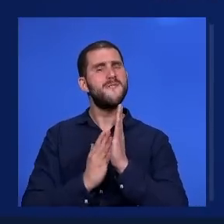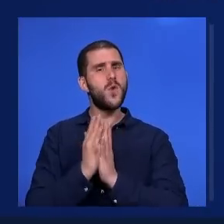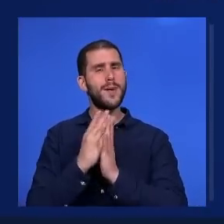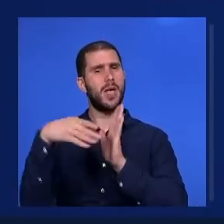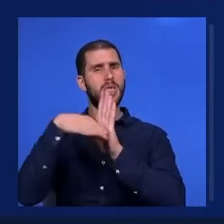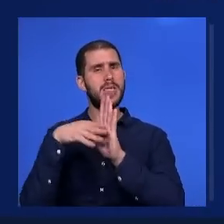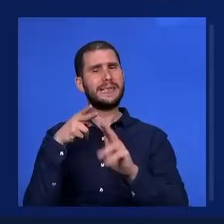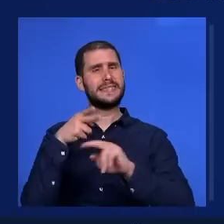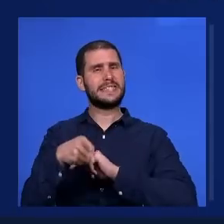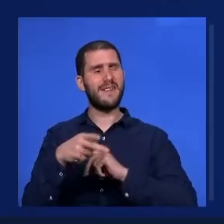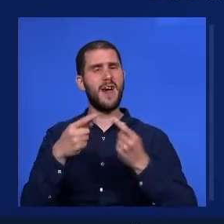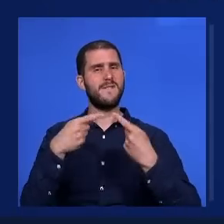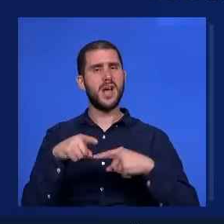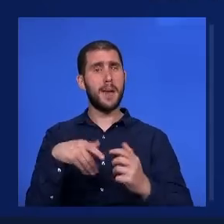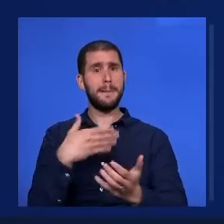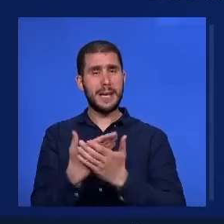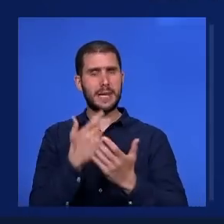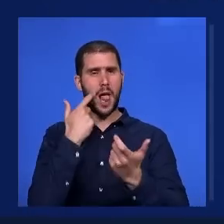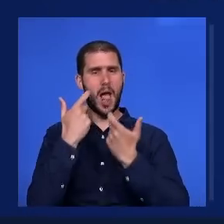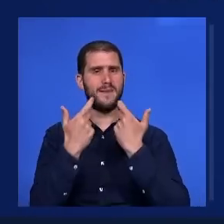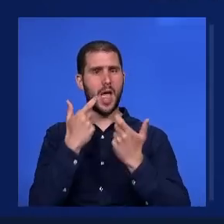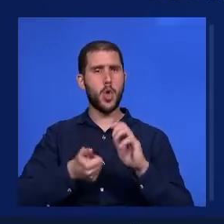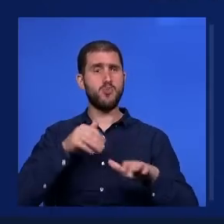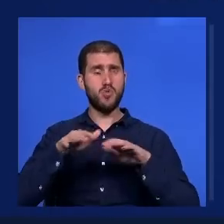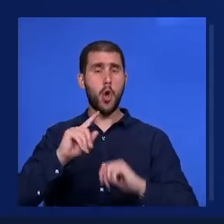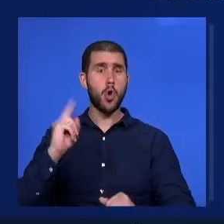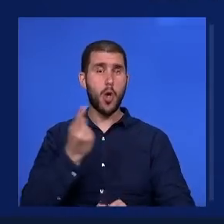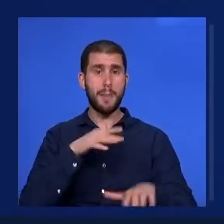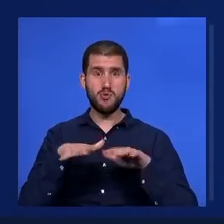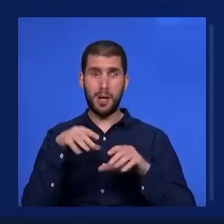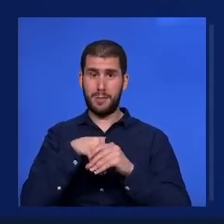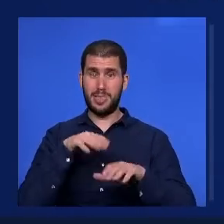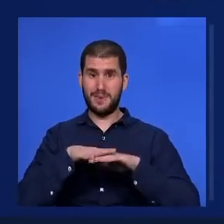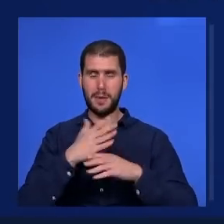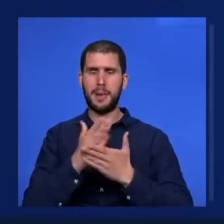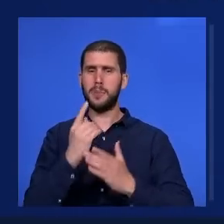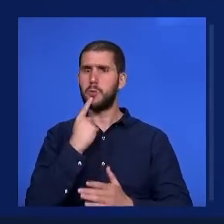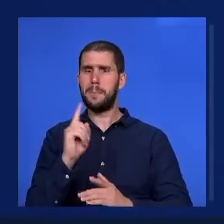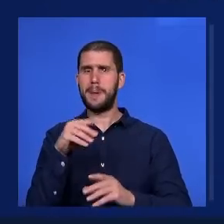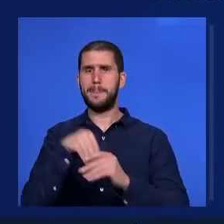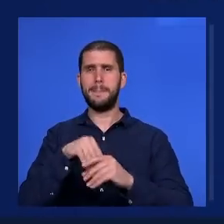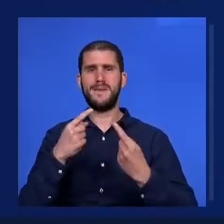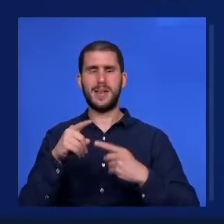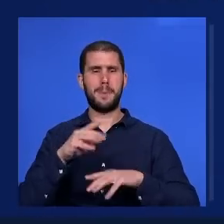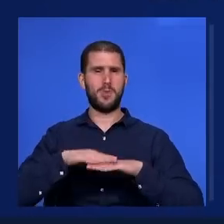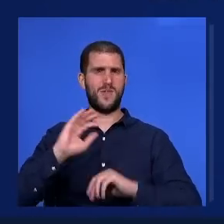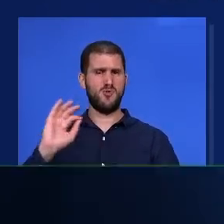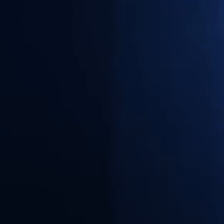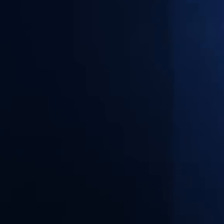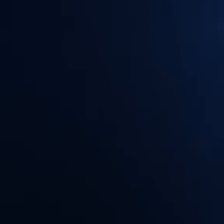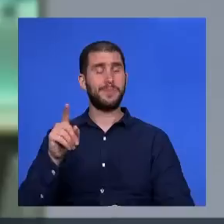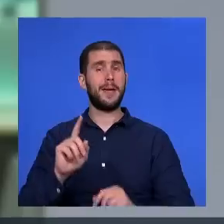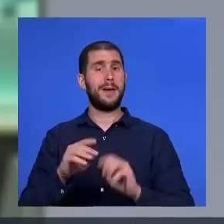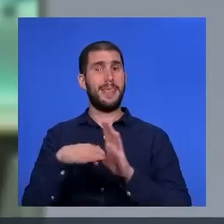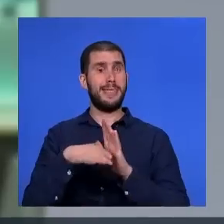סף לוועדה המייעצת להבטחת ראש הממשלה. כל ממשלה שנכנסת לתפקידה קובעת מי יכהן בוועדה בתקופת כהונתה, ותנאי הסף